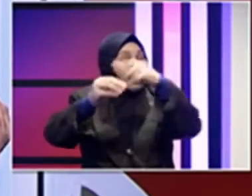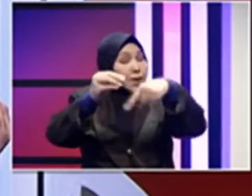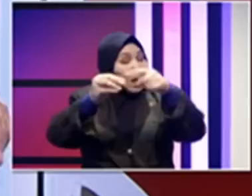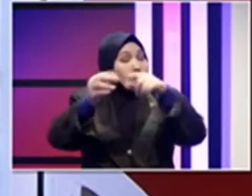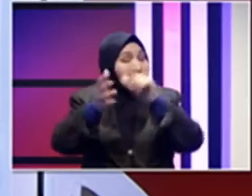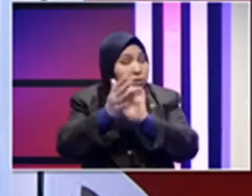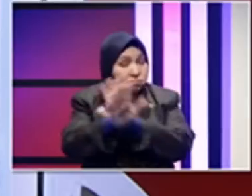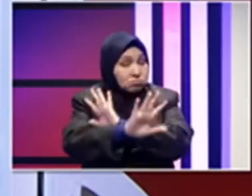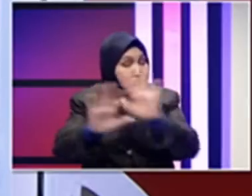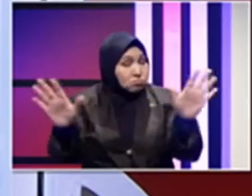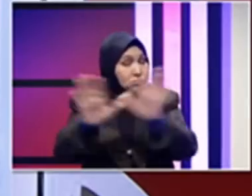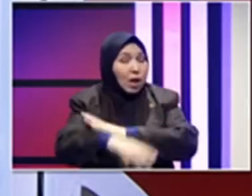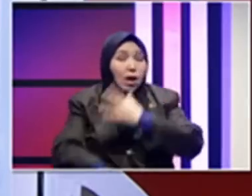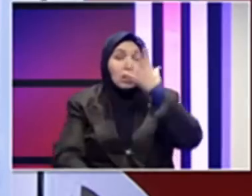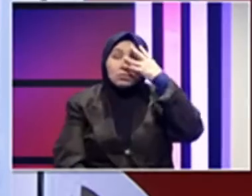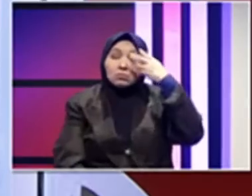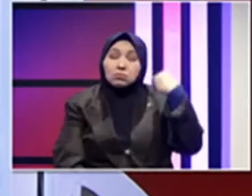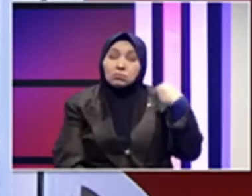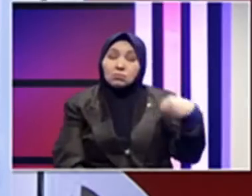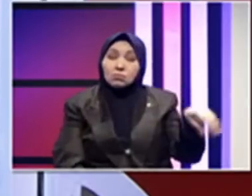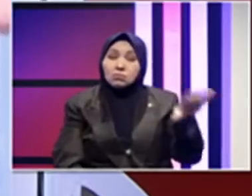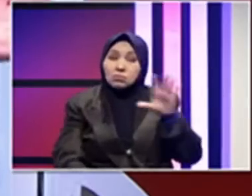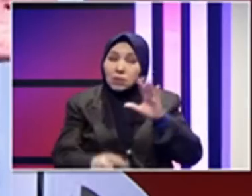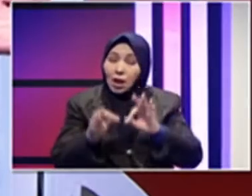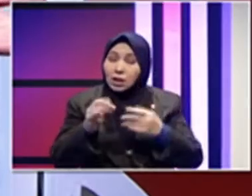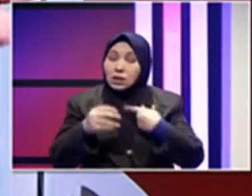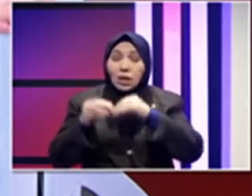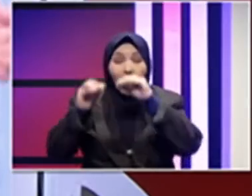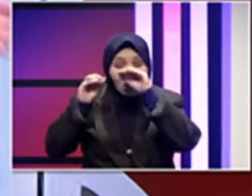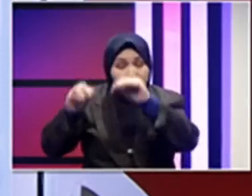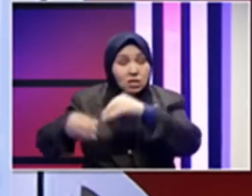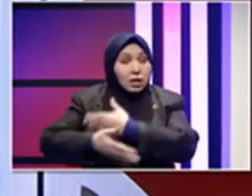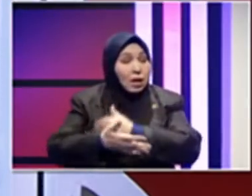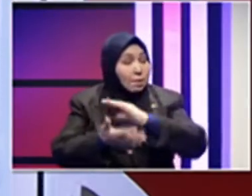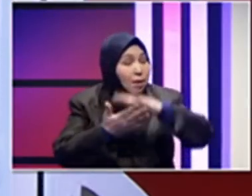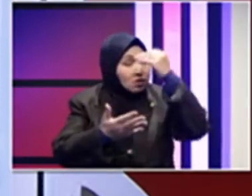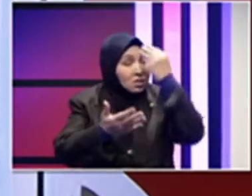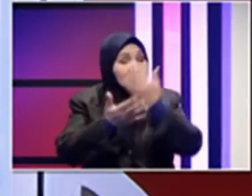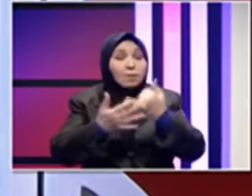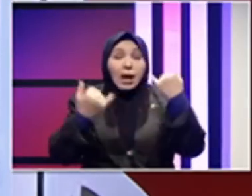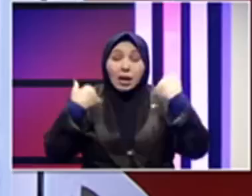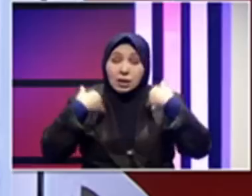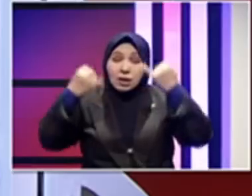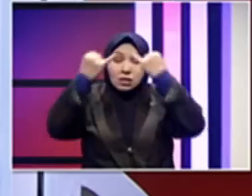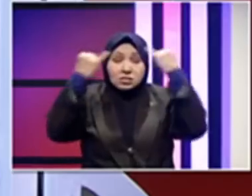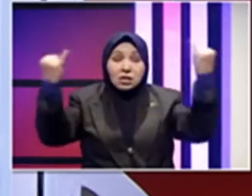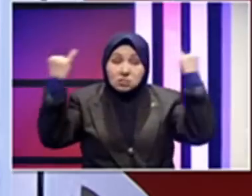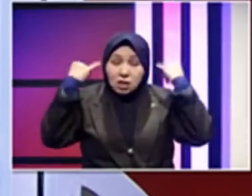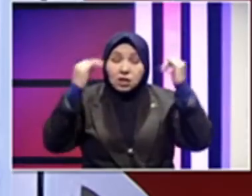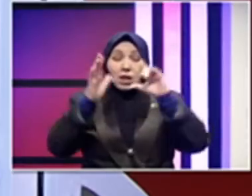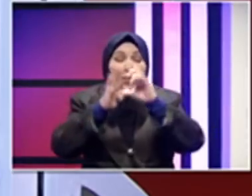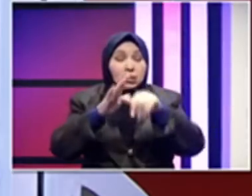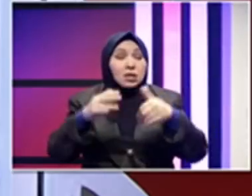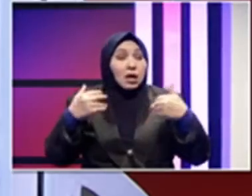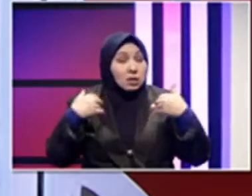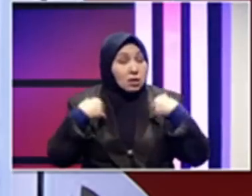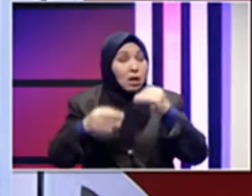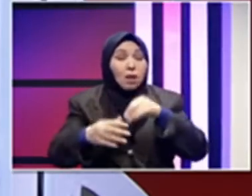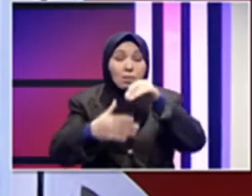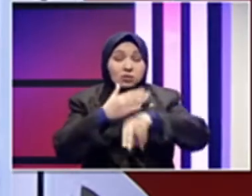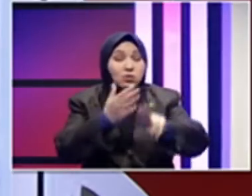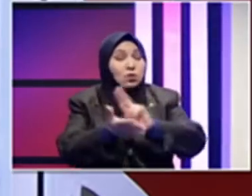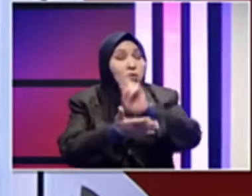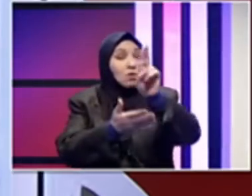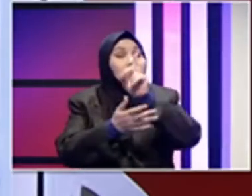sekali-kali diabaikan. Kalau tidak, kita ajar anak belajar sampai ada ijazah. Kata nanti dia ada apa, kalau masuk universiti